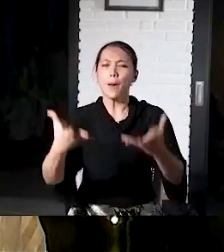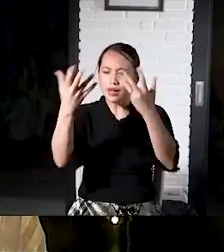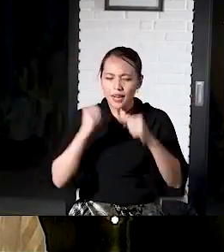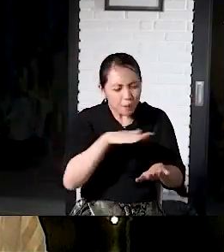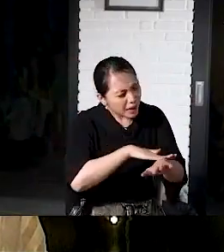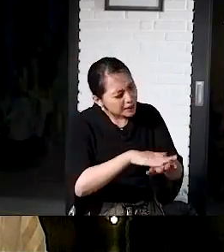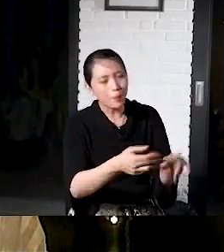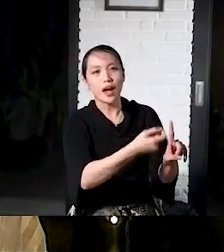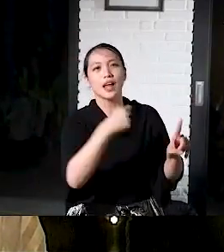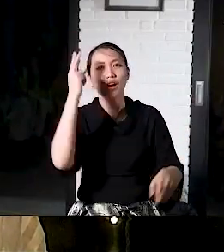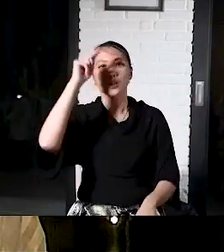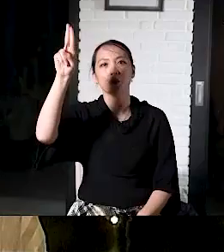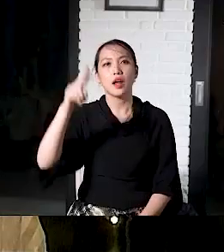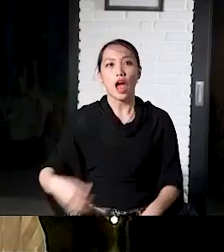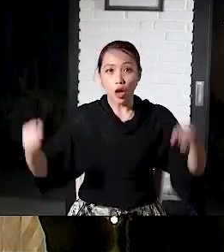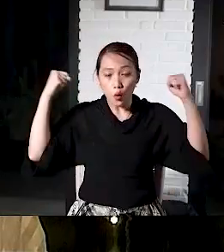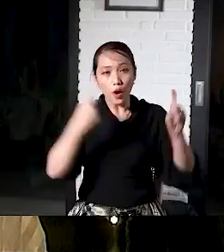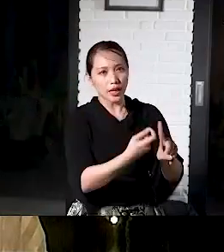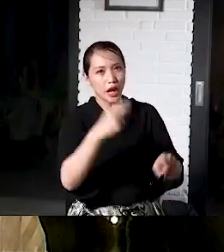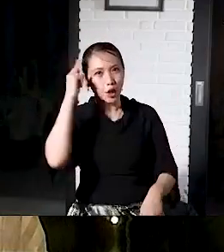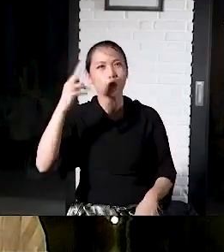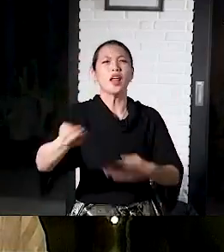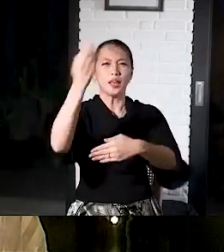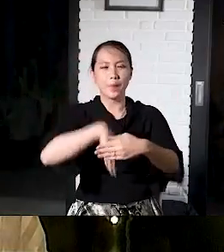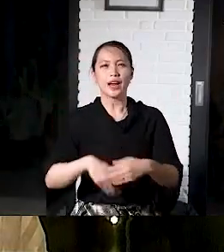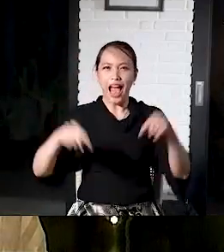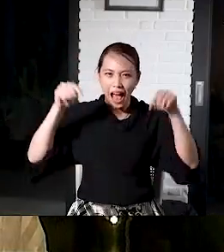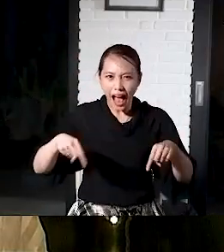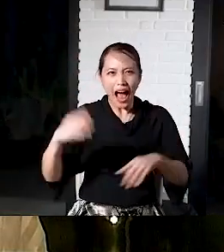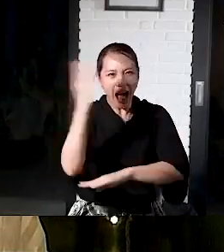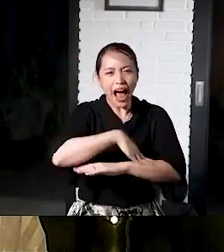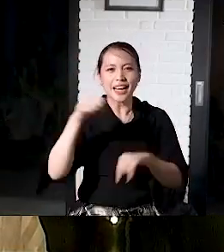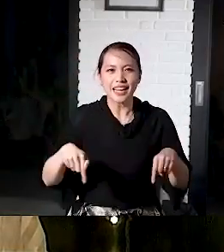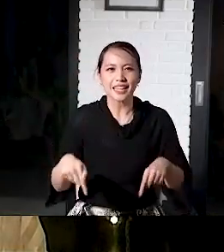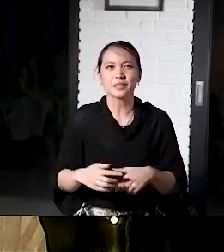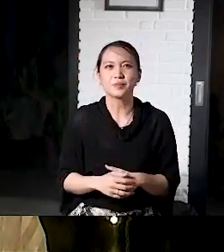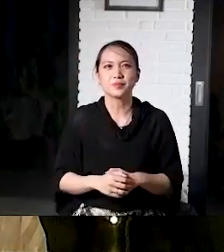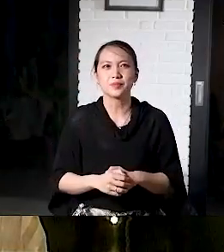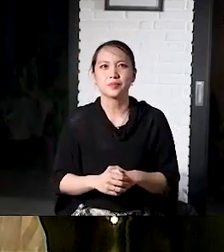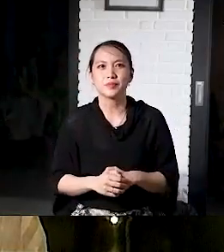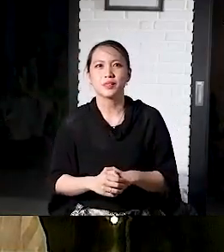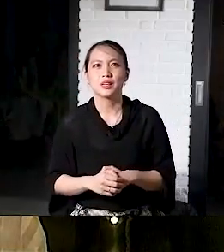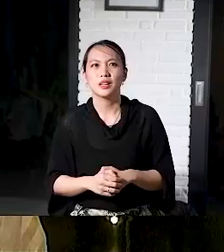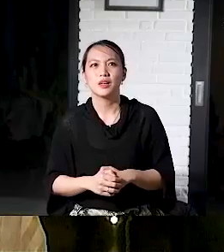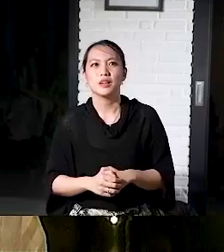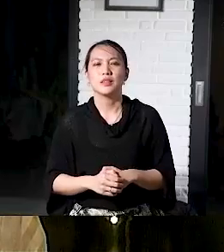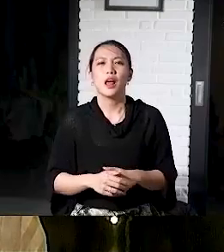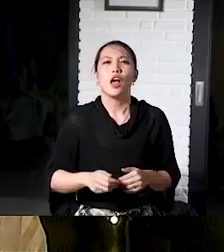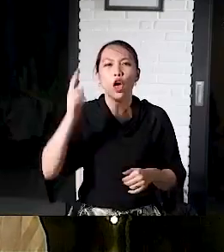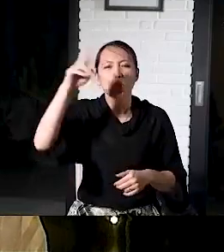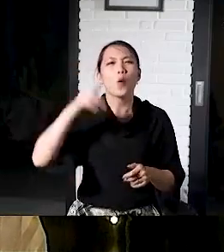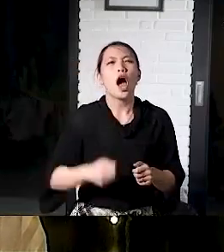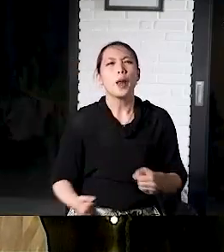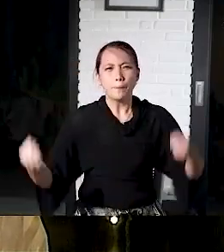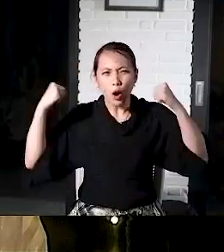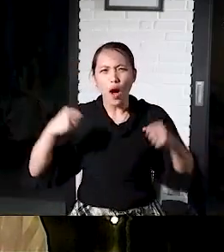Tuhan, kekuatan dari Tuhan kembali. Hari ini juga biarlah urapan Allah menguatkan setiap